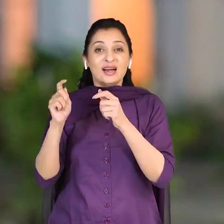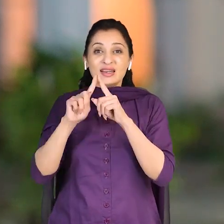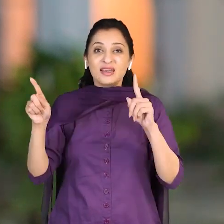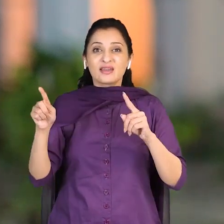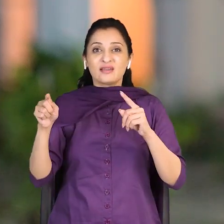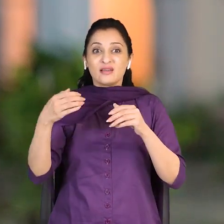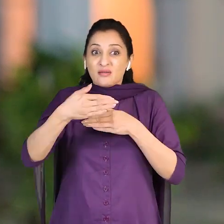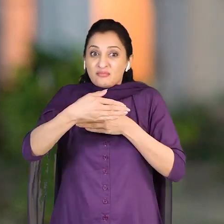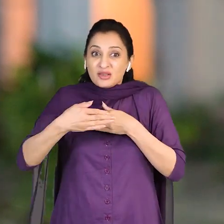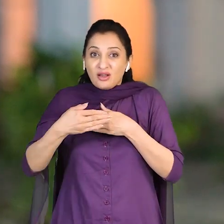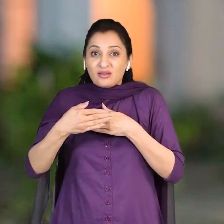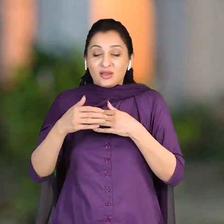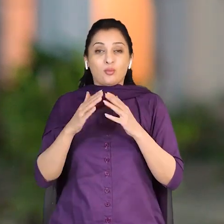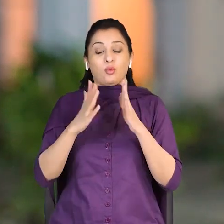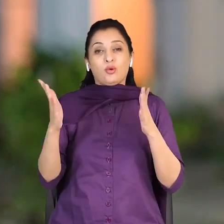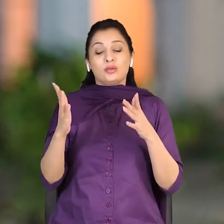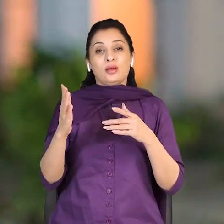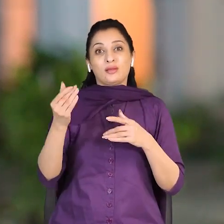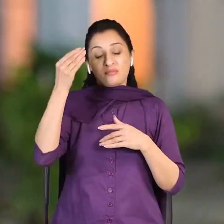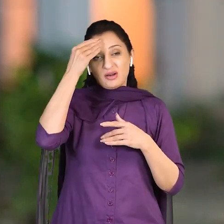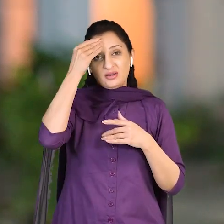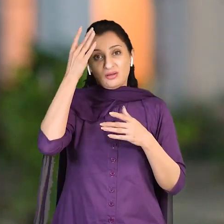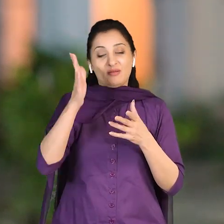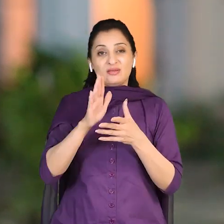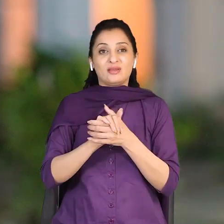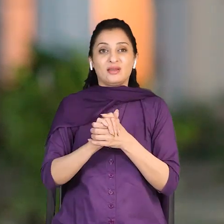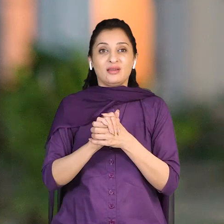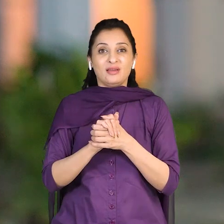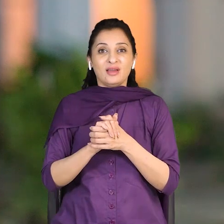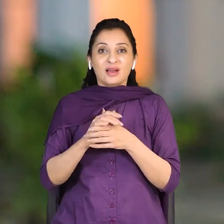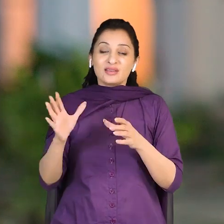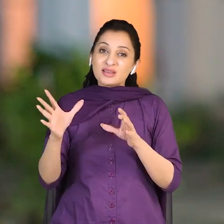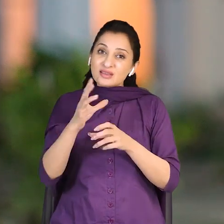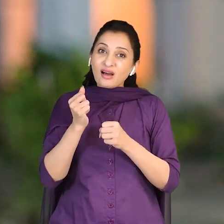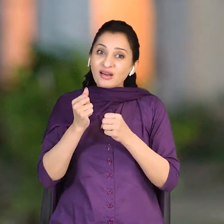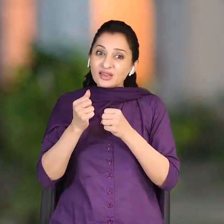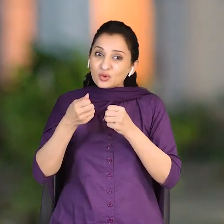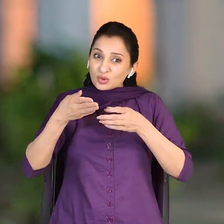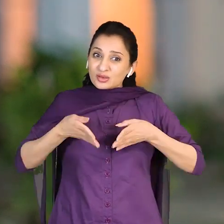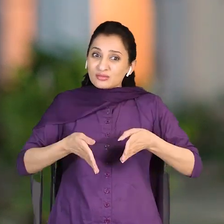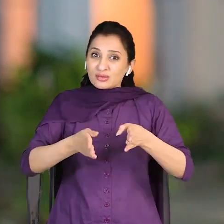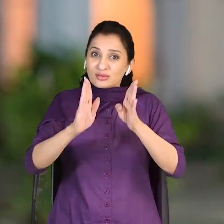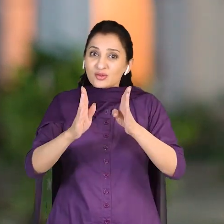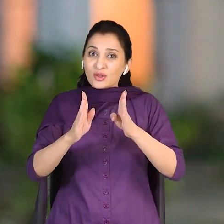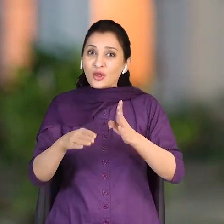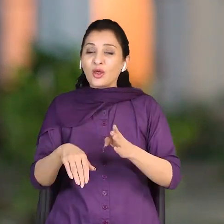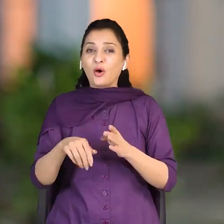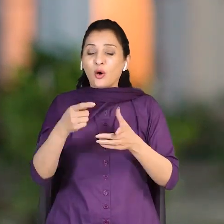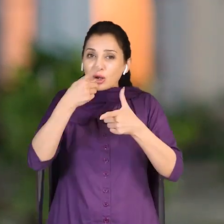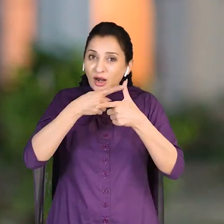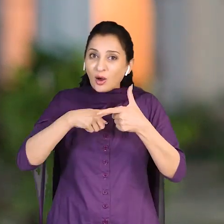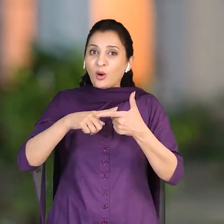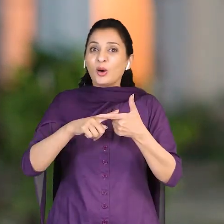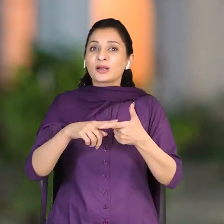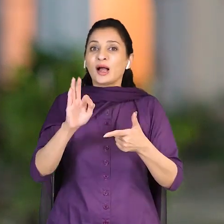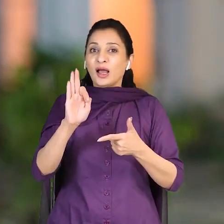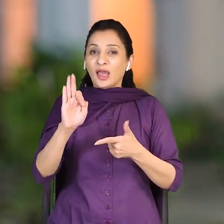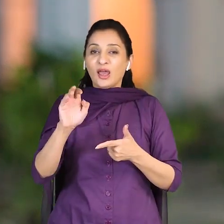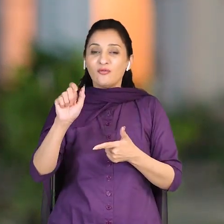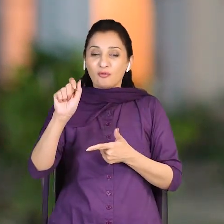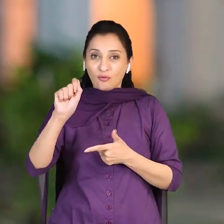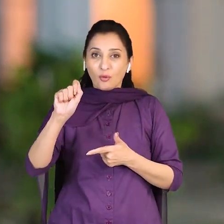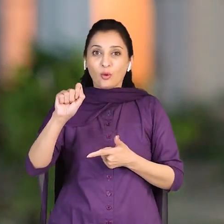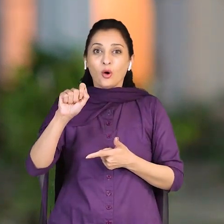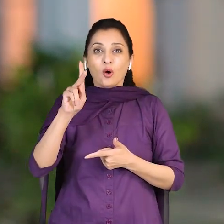लेकिन सिक्योरिटी पॉइंट ऑफ व्यू से हमें काफ़ी ज़्यादा इश्यूज़ थे। रंजीत सिंह की समाधि, लाहौर फोर्ट, ये